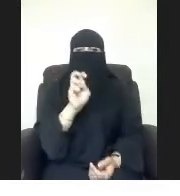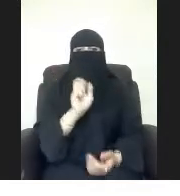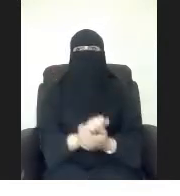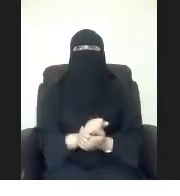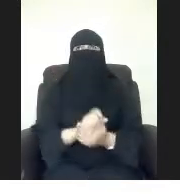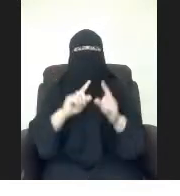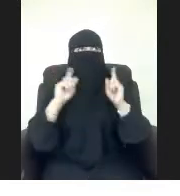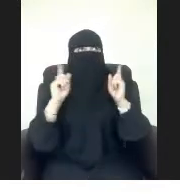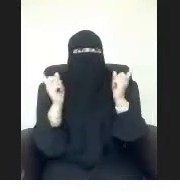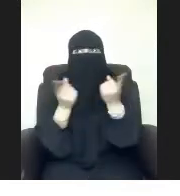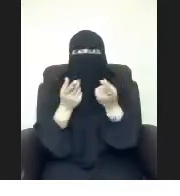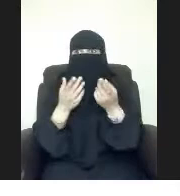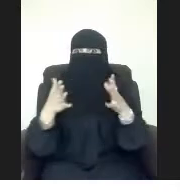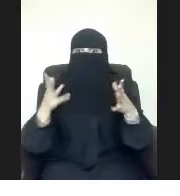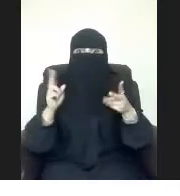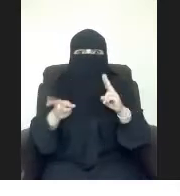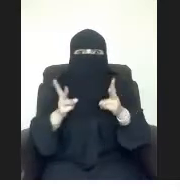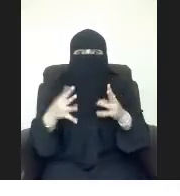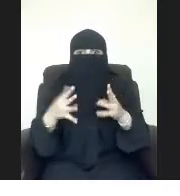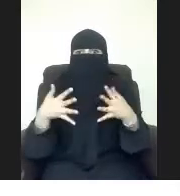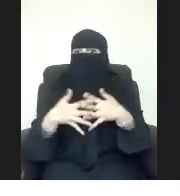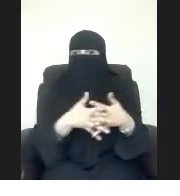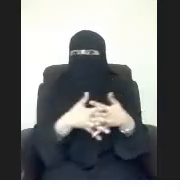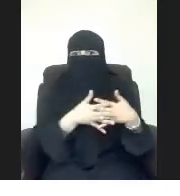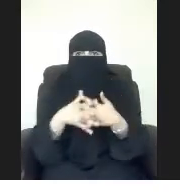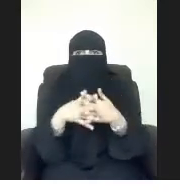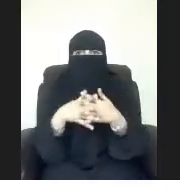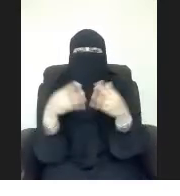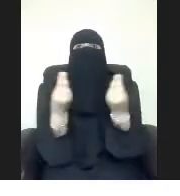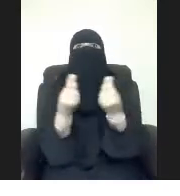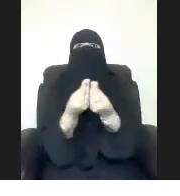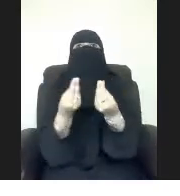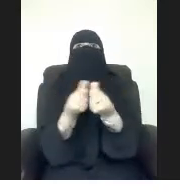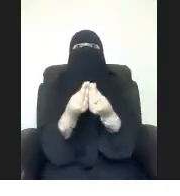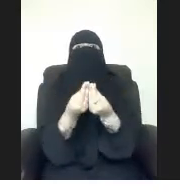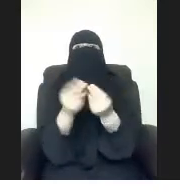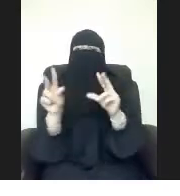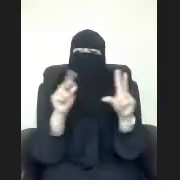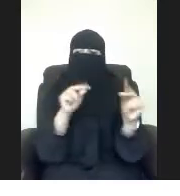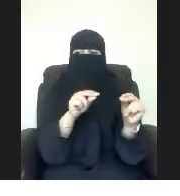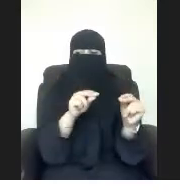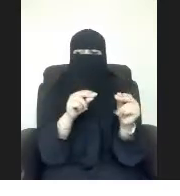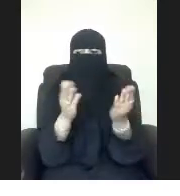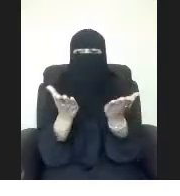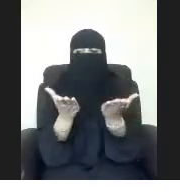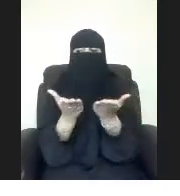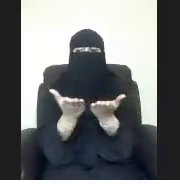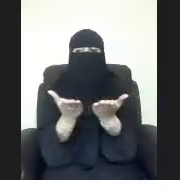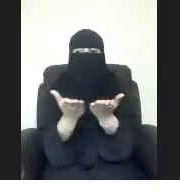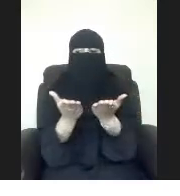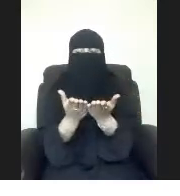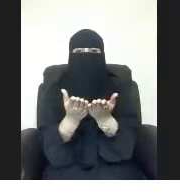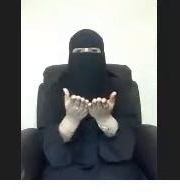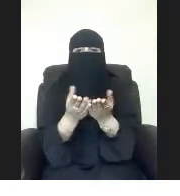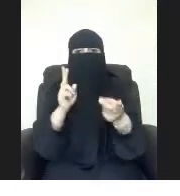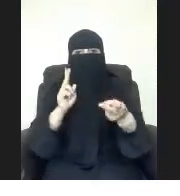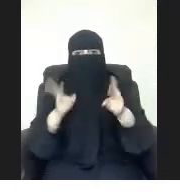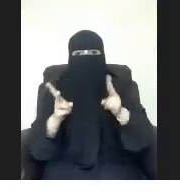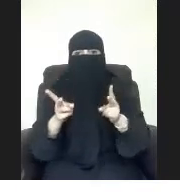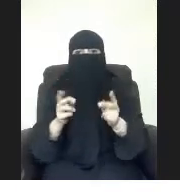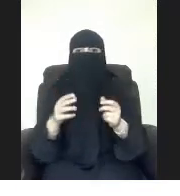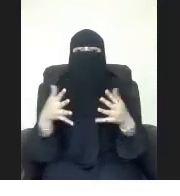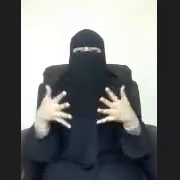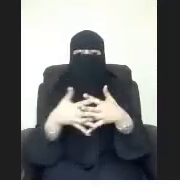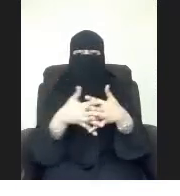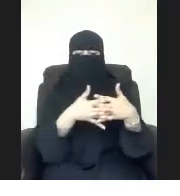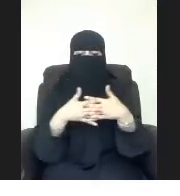التعلم الافتراضي من الروضة إلى نهاية الثانوية، مثل مدرسة ميشيغان الافتراضية ميشيغان فيرتشوال سكول، ومدرسة